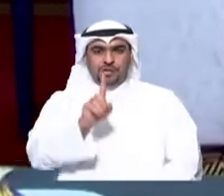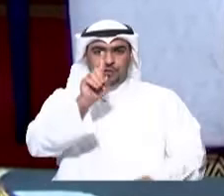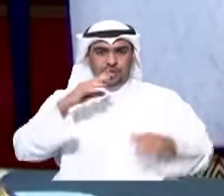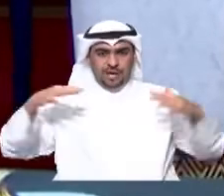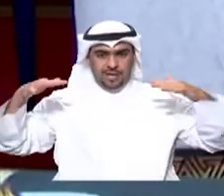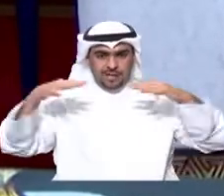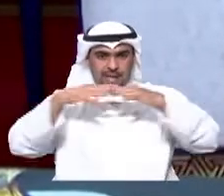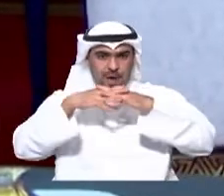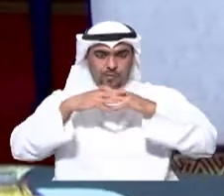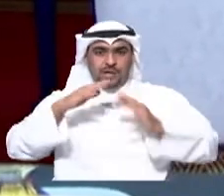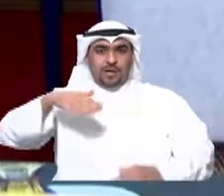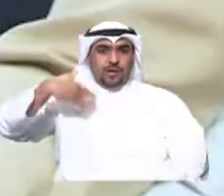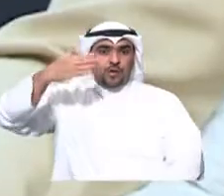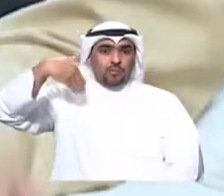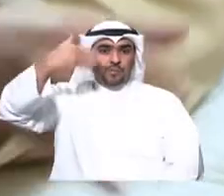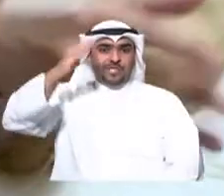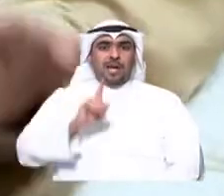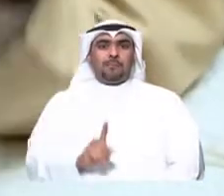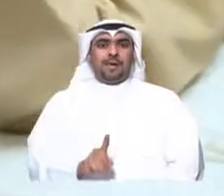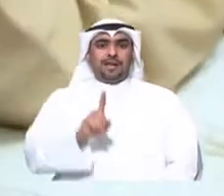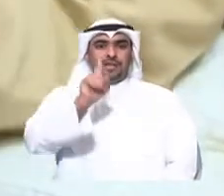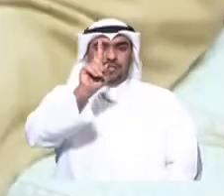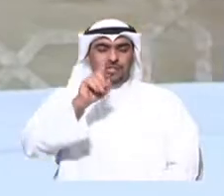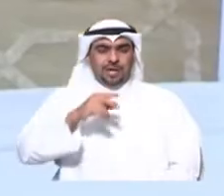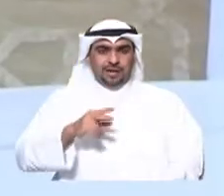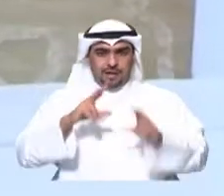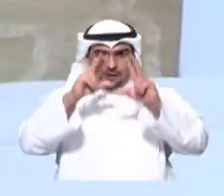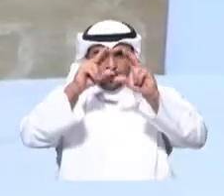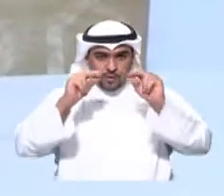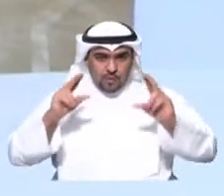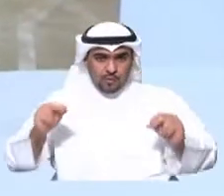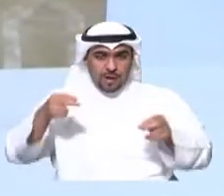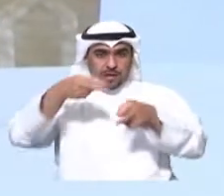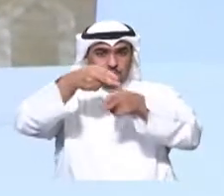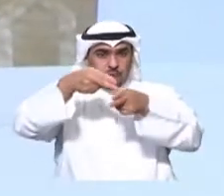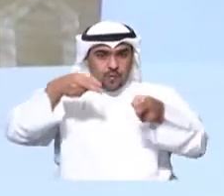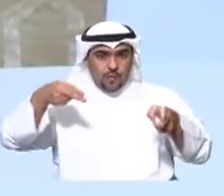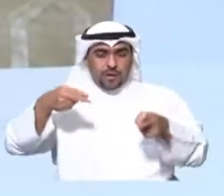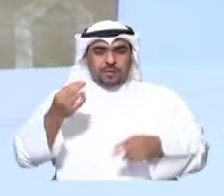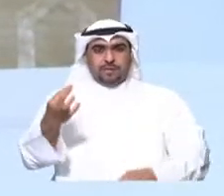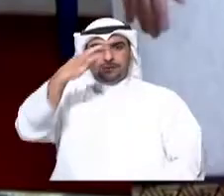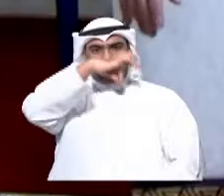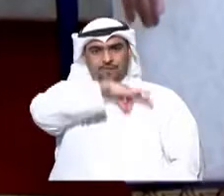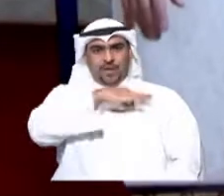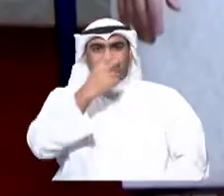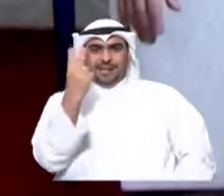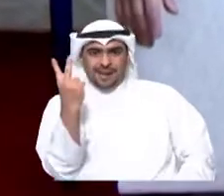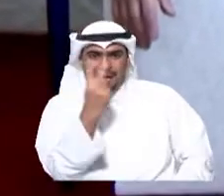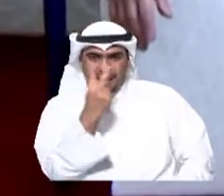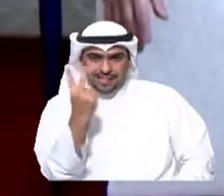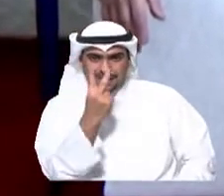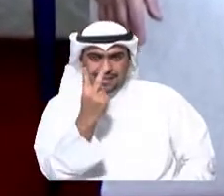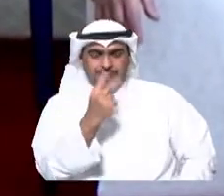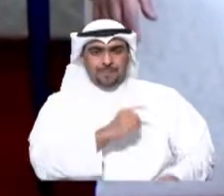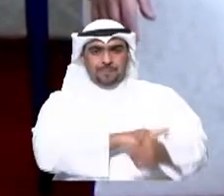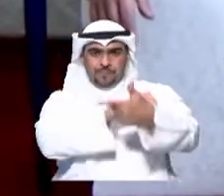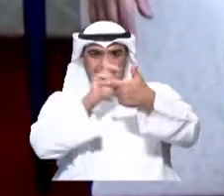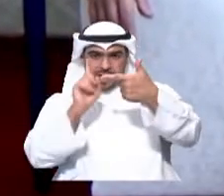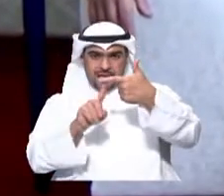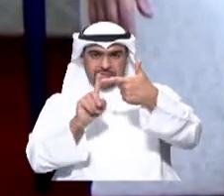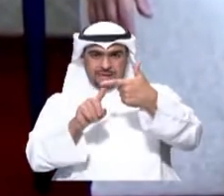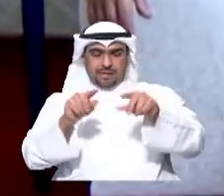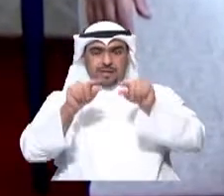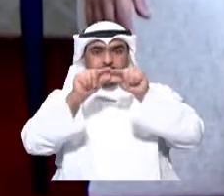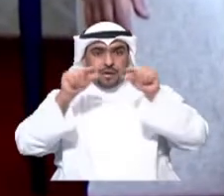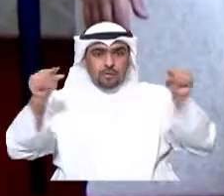تنميتها وتعزيزها بما يحقق المنفعة المشتركة، هذا بالإضافة إلى مناقشة المستجدات على الساحتين